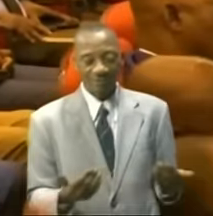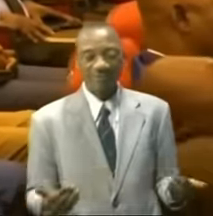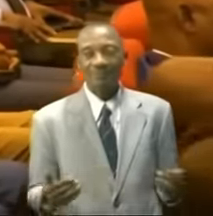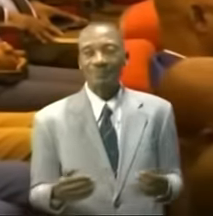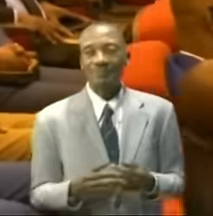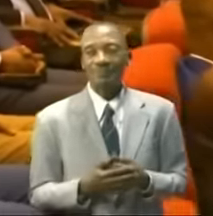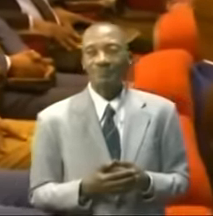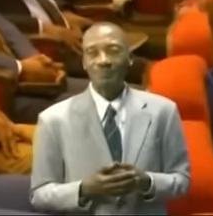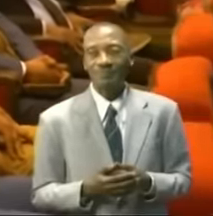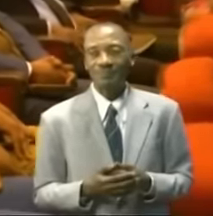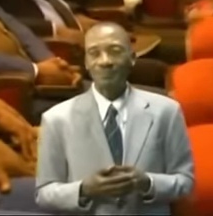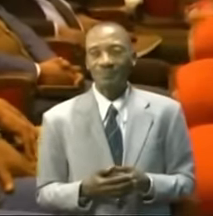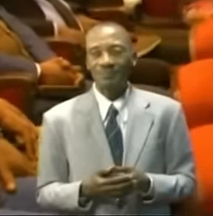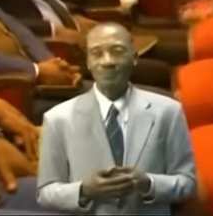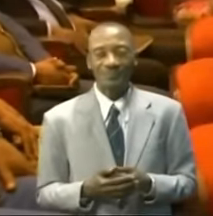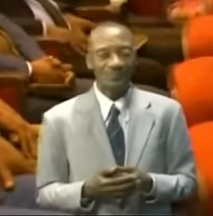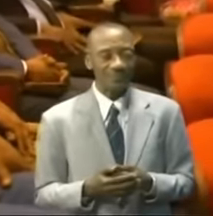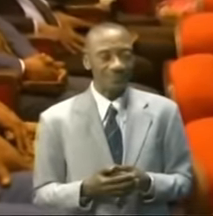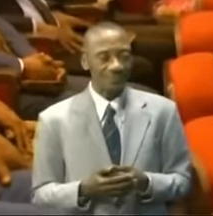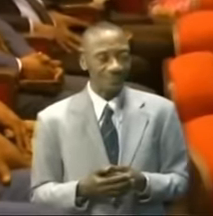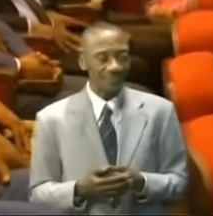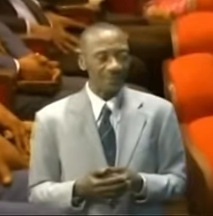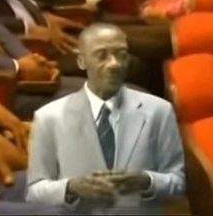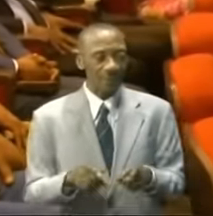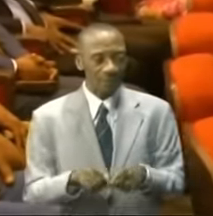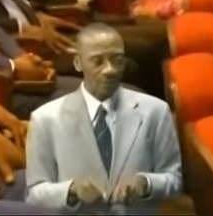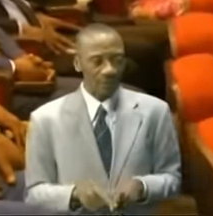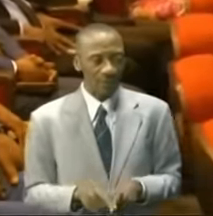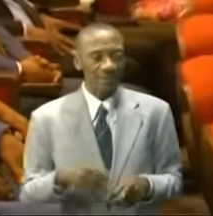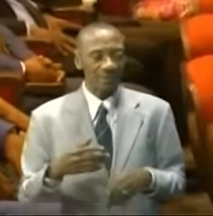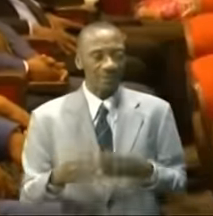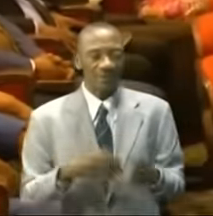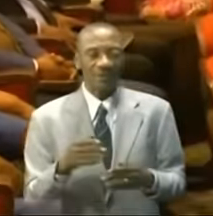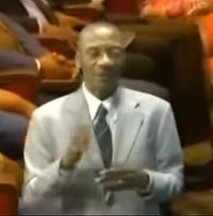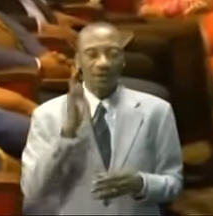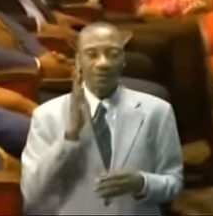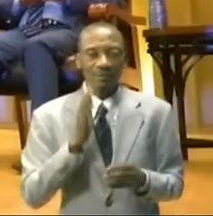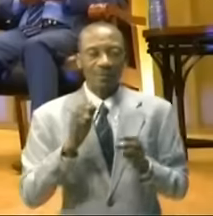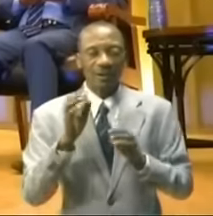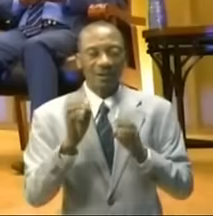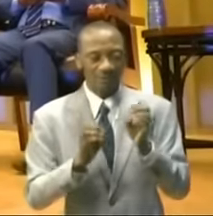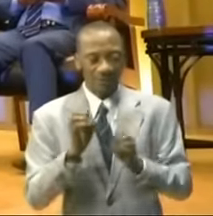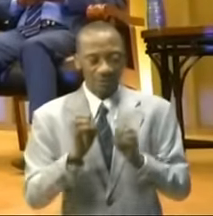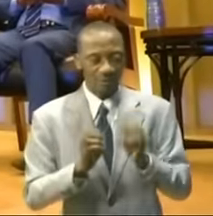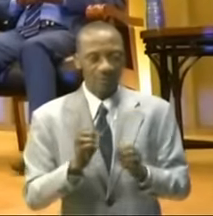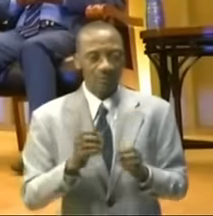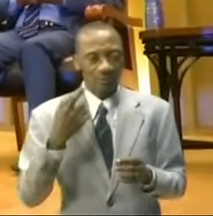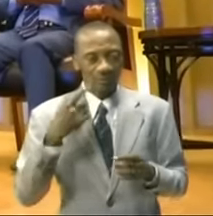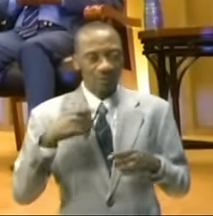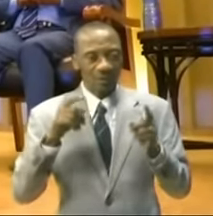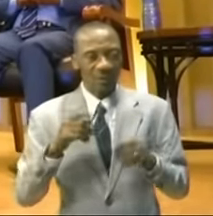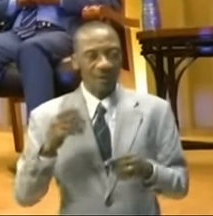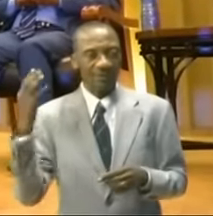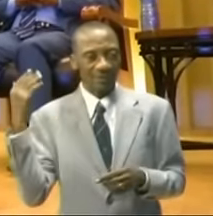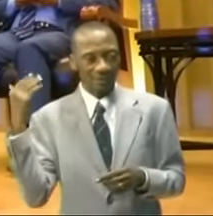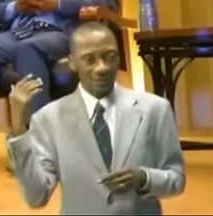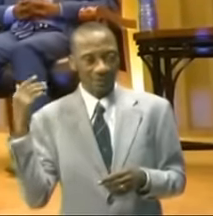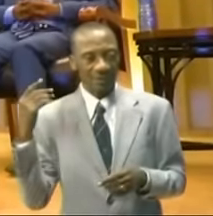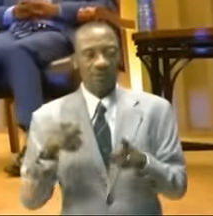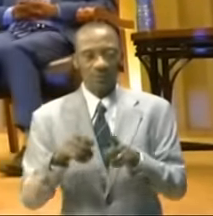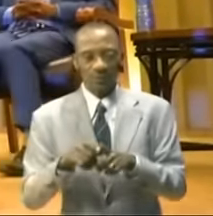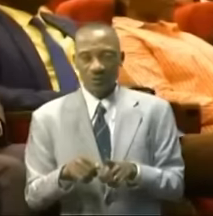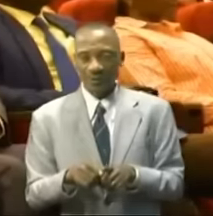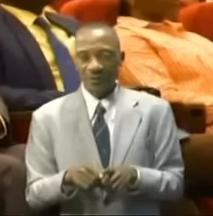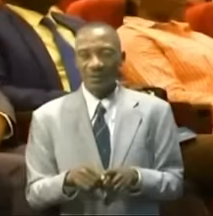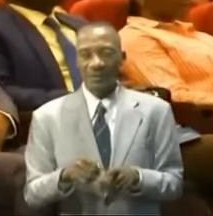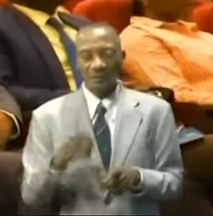2024. Il sera aussi question d'évaluer les niveaux d'appropriation de toutes les notions relatives aux différentes innovations qu'il